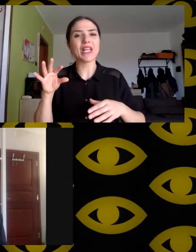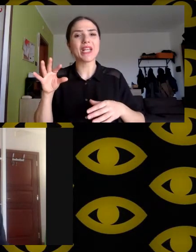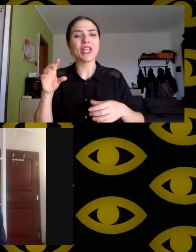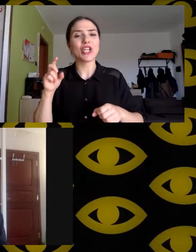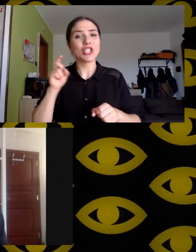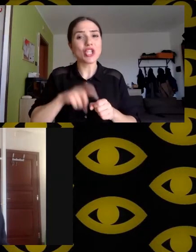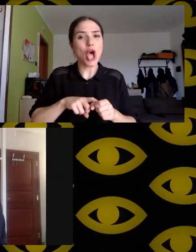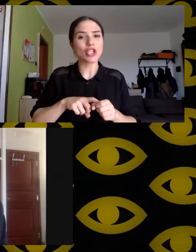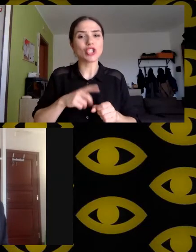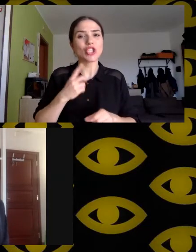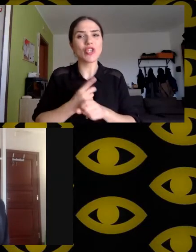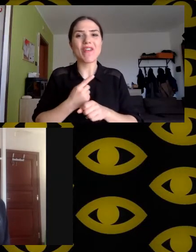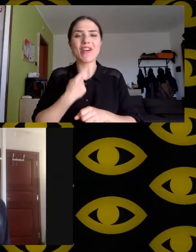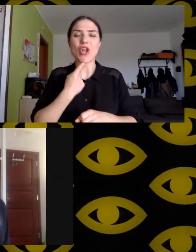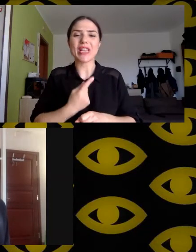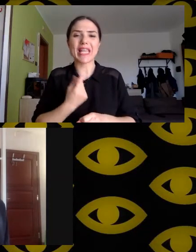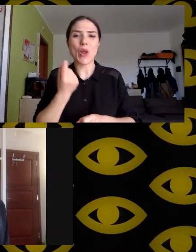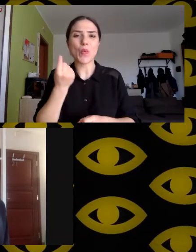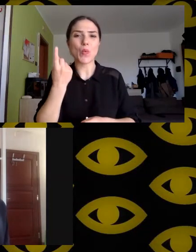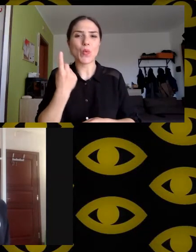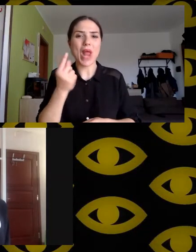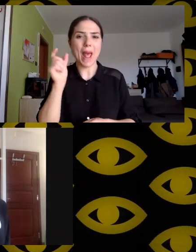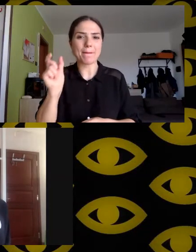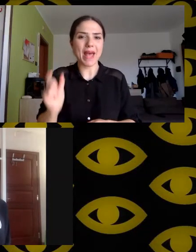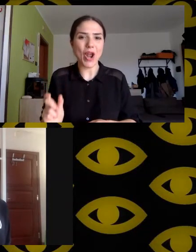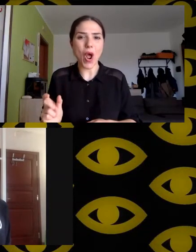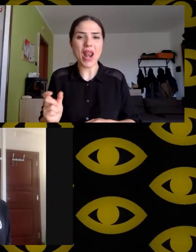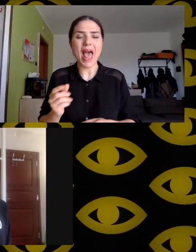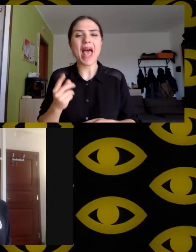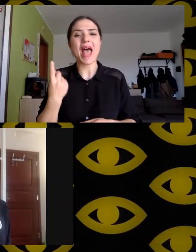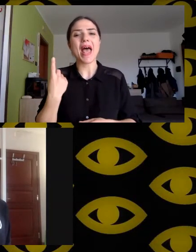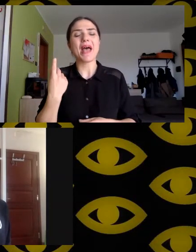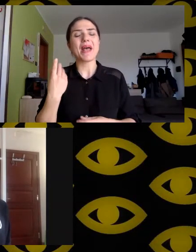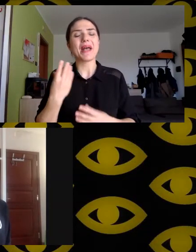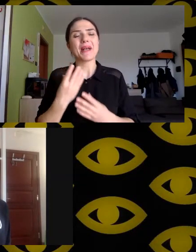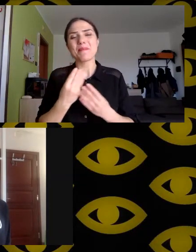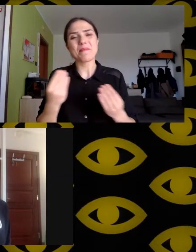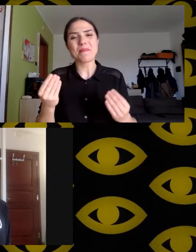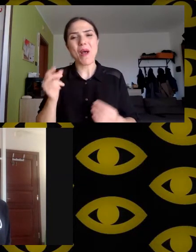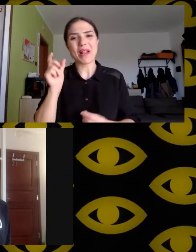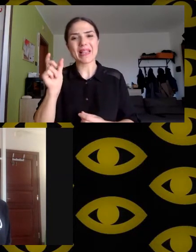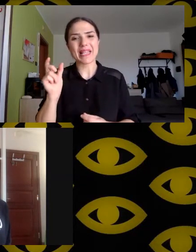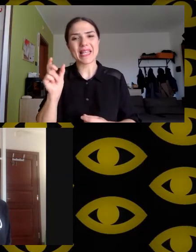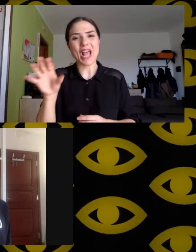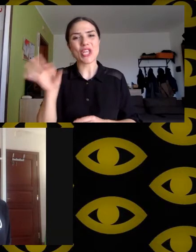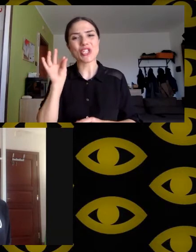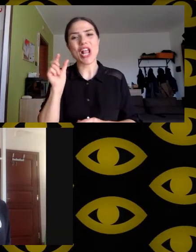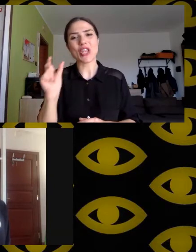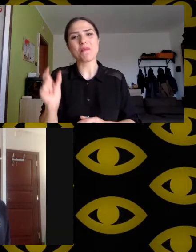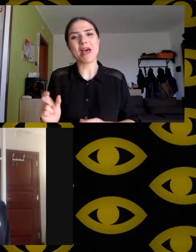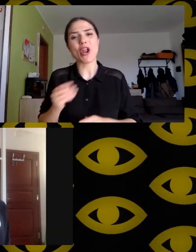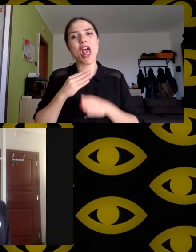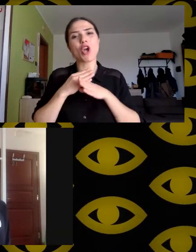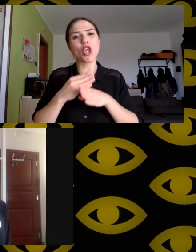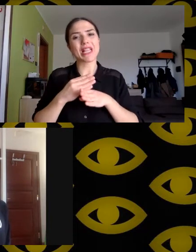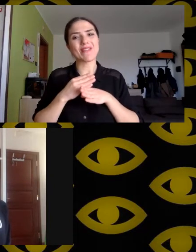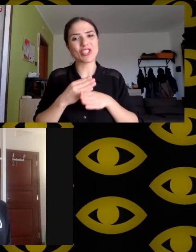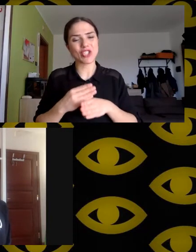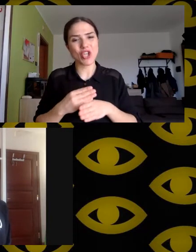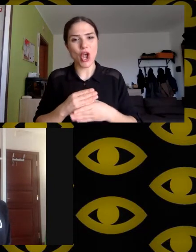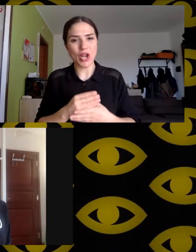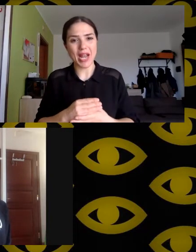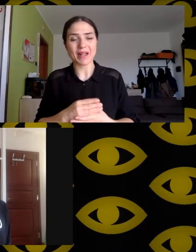per raccontare chi siamo e cos'è Noisy Vision. La parola condivisione è sicuramente ripetuta diverse volte perché è sicuramente una delle